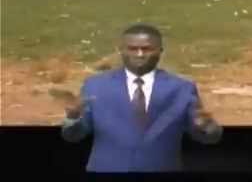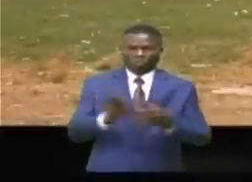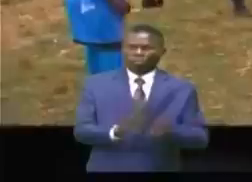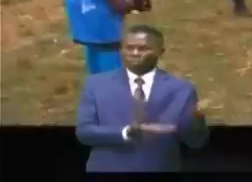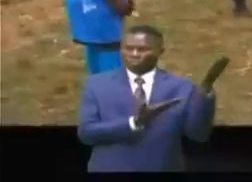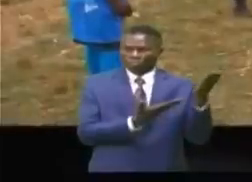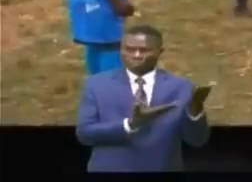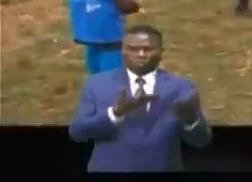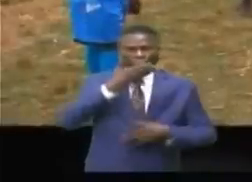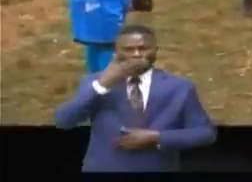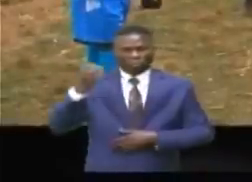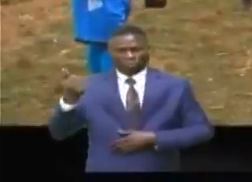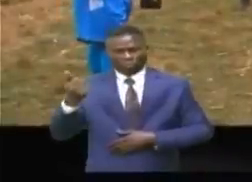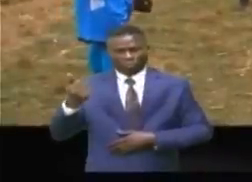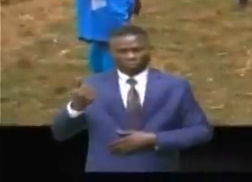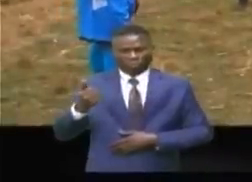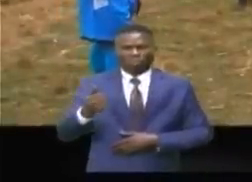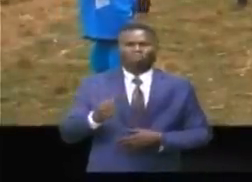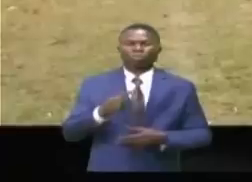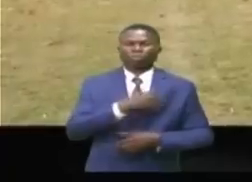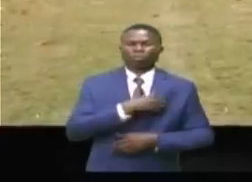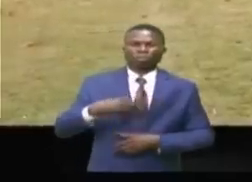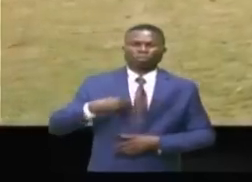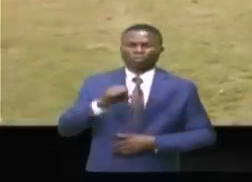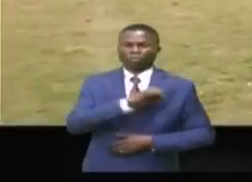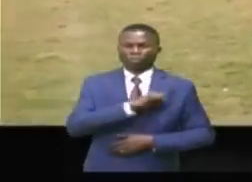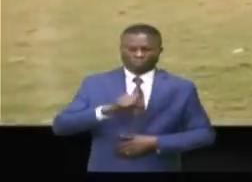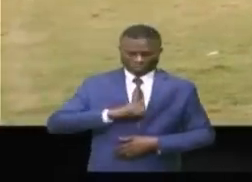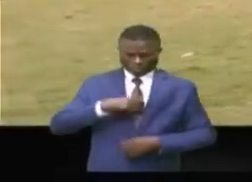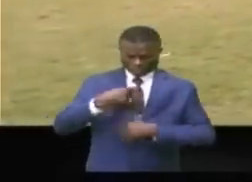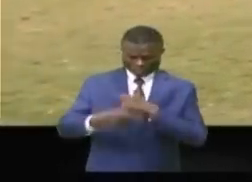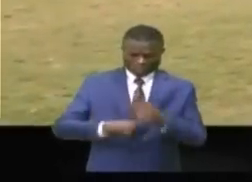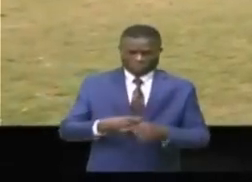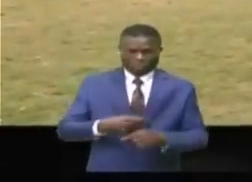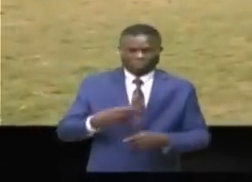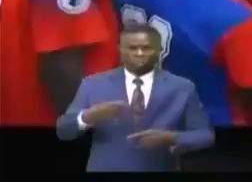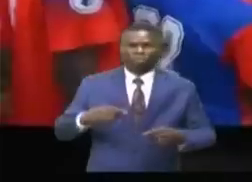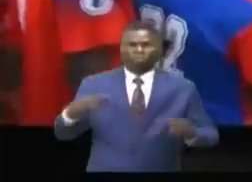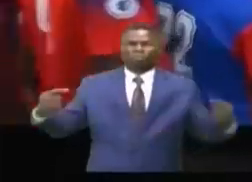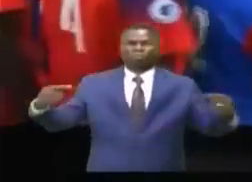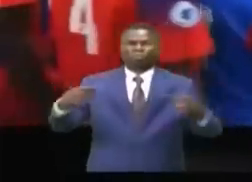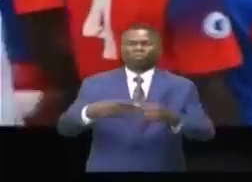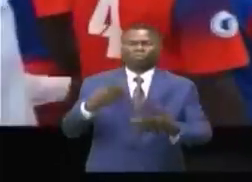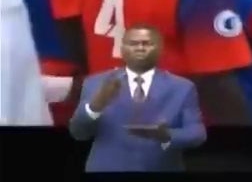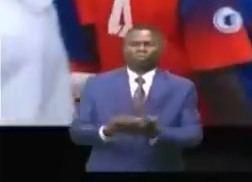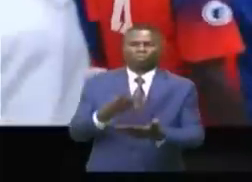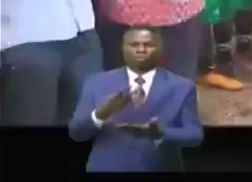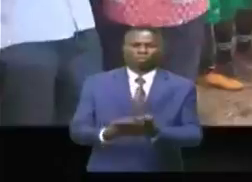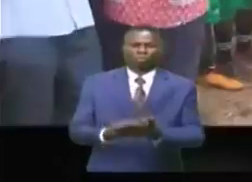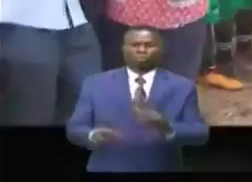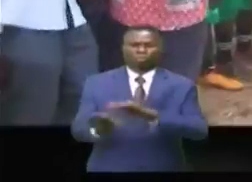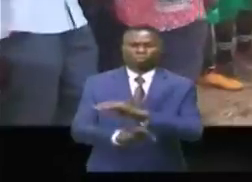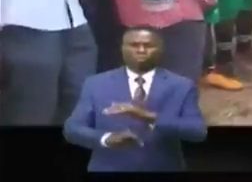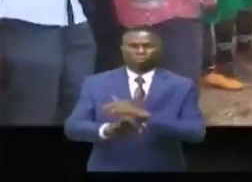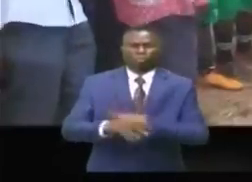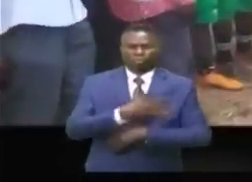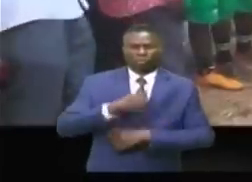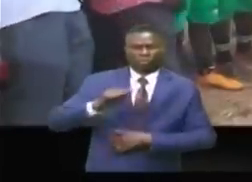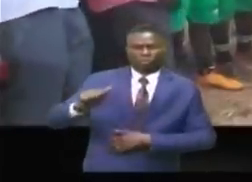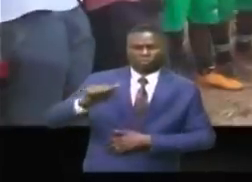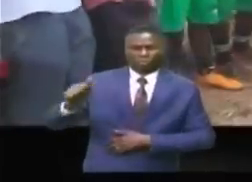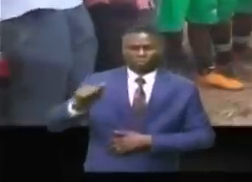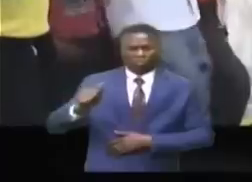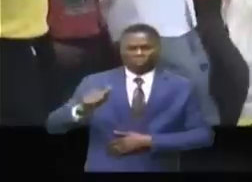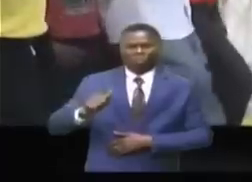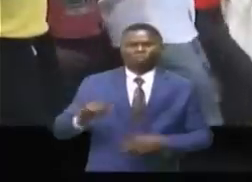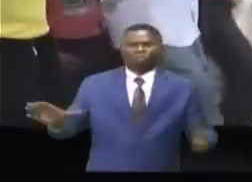à l'agréable, Nefertiti Ngudianza a donné le go du tournoi de football organisé par la fondation qui porte son nom et qui a